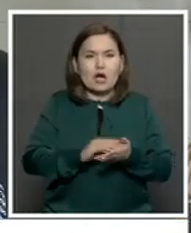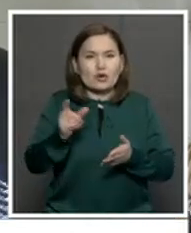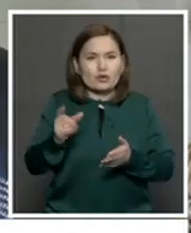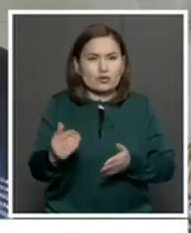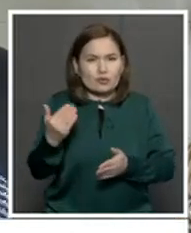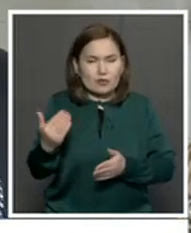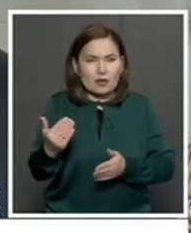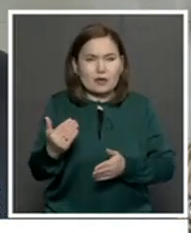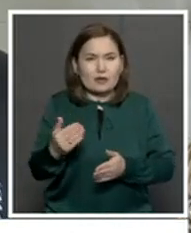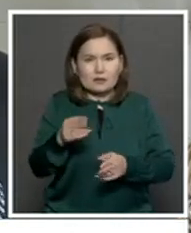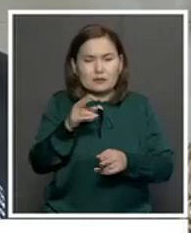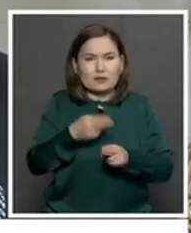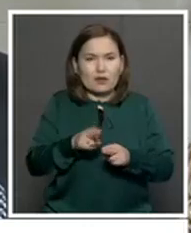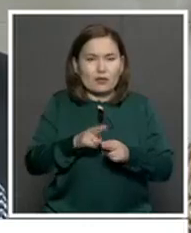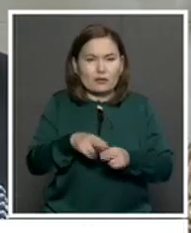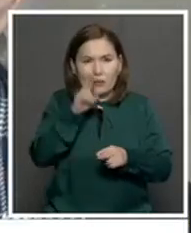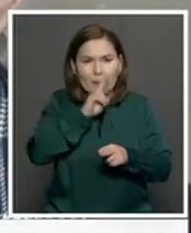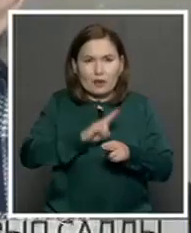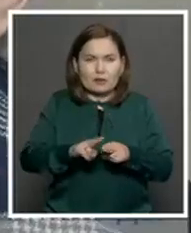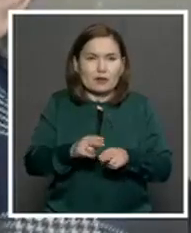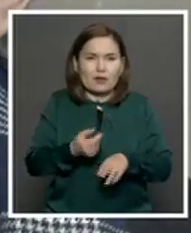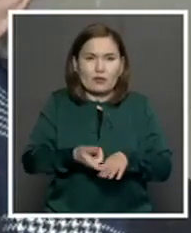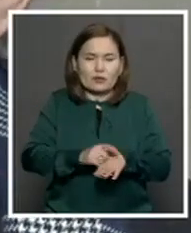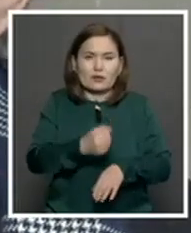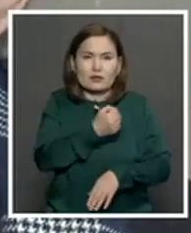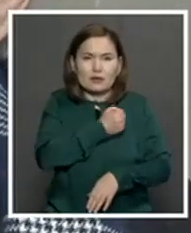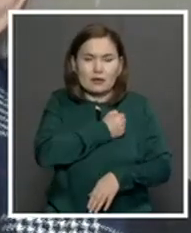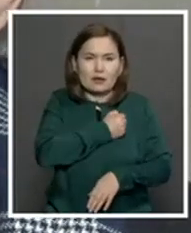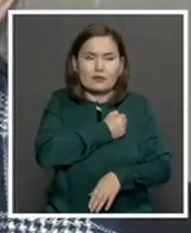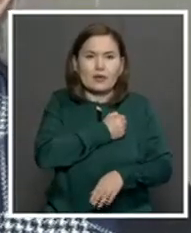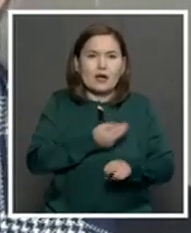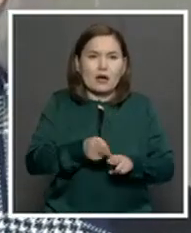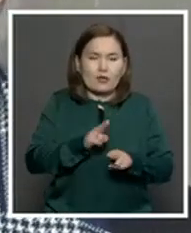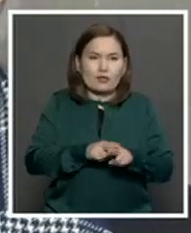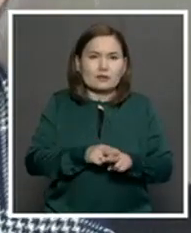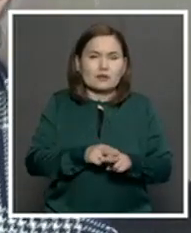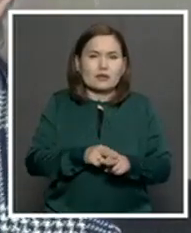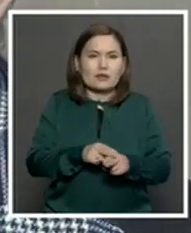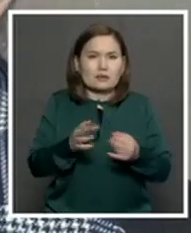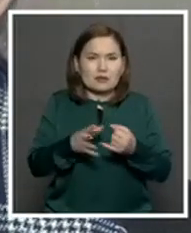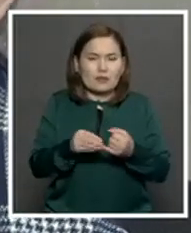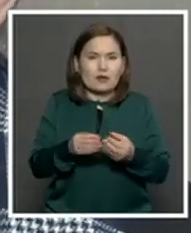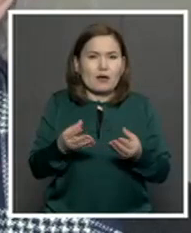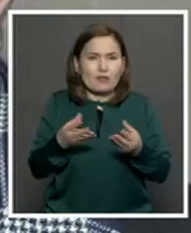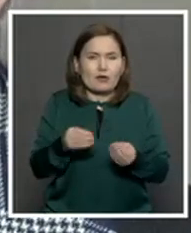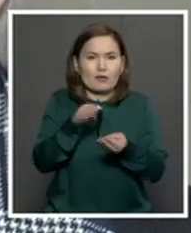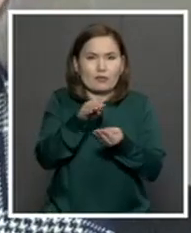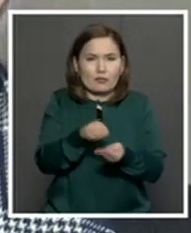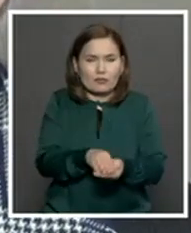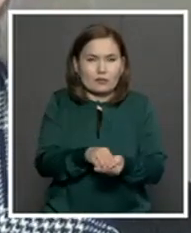буырқанып көрерменнің көкірегінен шығып жатыр. Марқұмымыздың жатқан жері жайлы болса